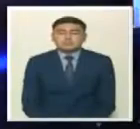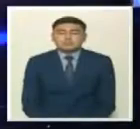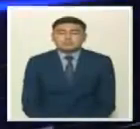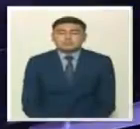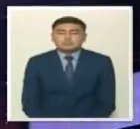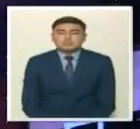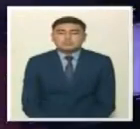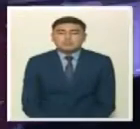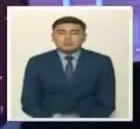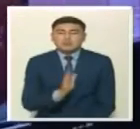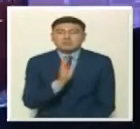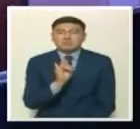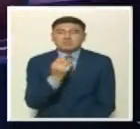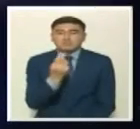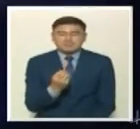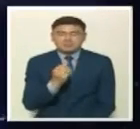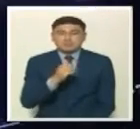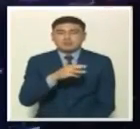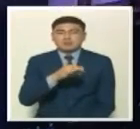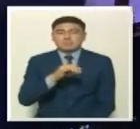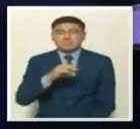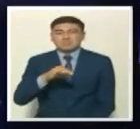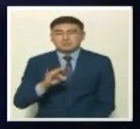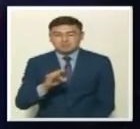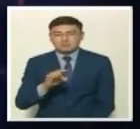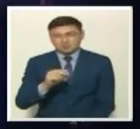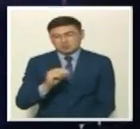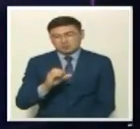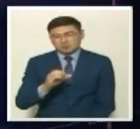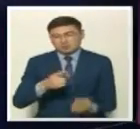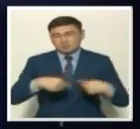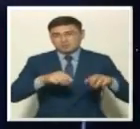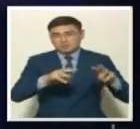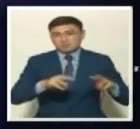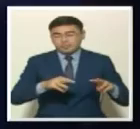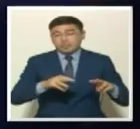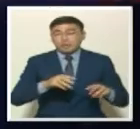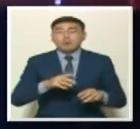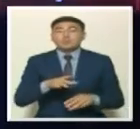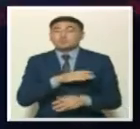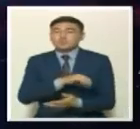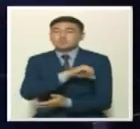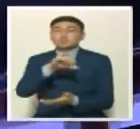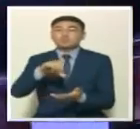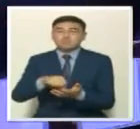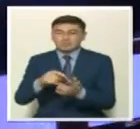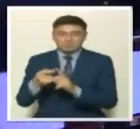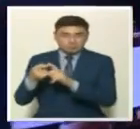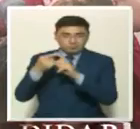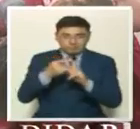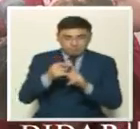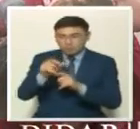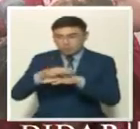Мы продолжаем выпуск. Вице-министр по чрезвычайным ситуациям Республики Казахстан Мерикеп Шымбаев провел онлайн-встречу и личный прием с